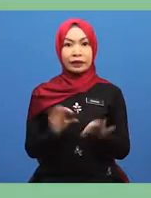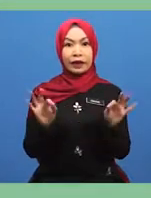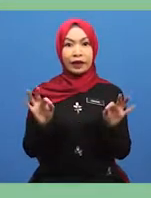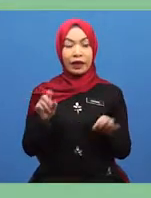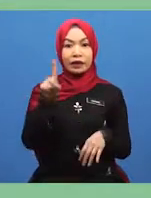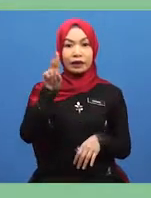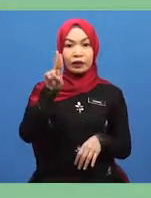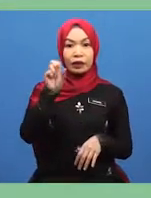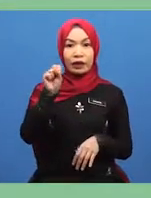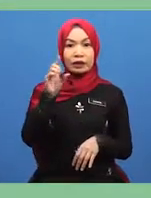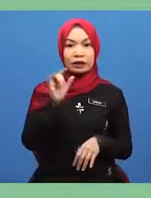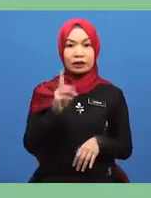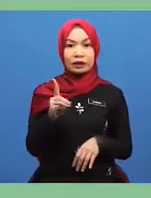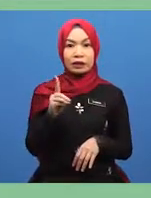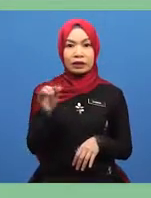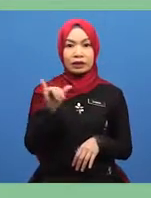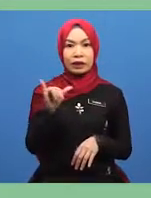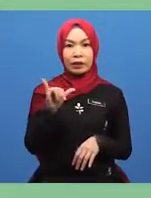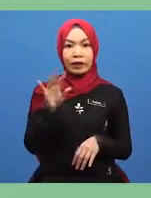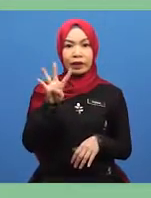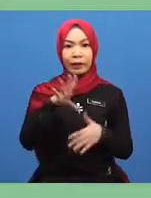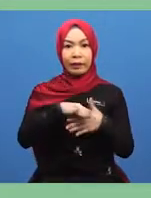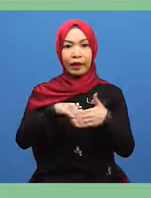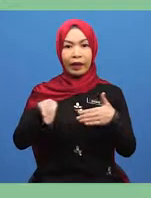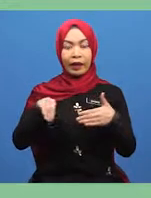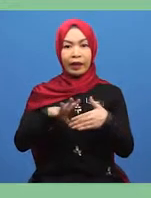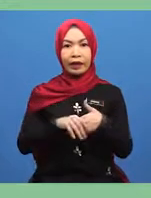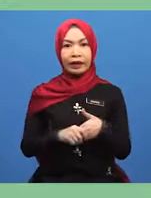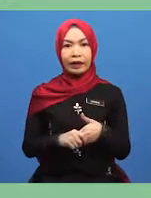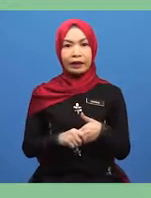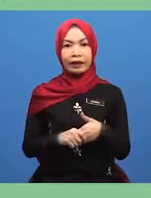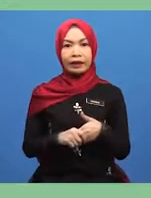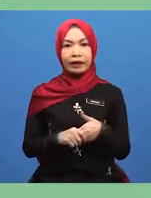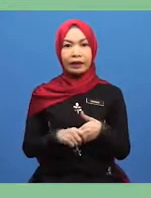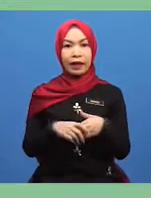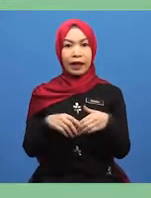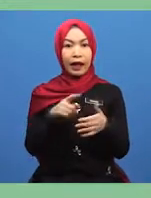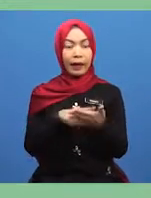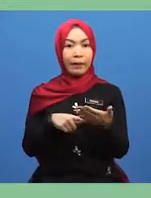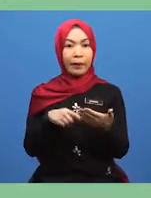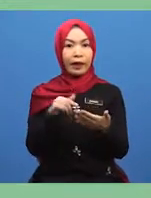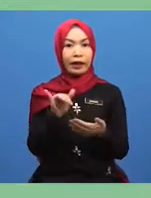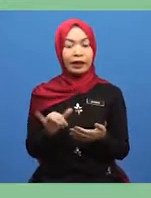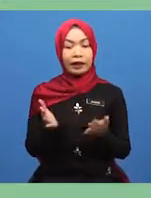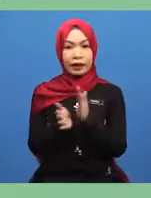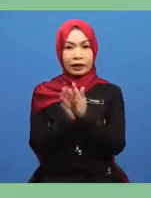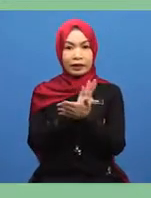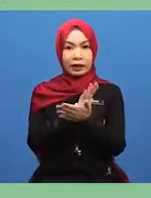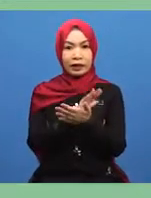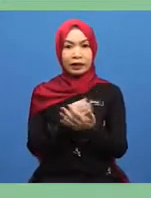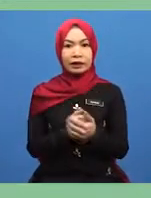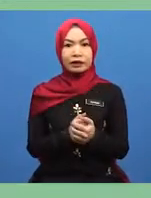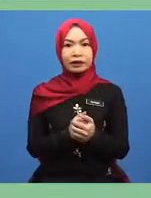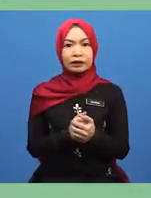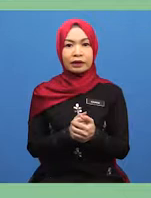kuantiti USD yang ditawarkan oleh rakyat Amerika Syarikat adalah sebanyak Q0. Apabila harga